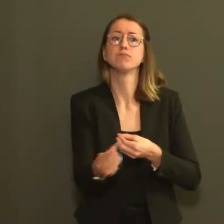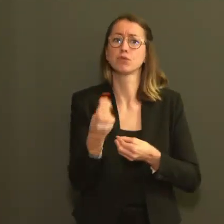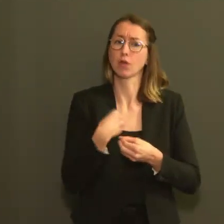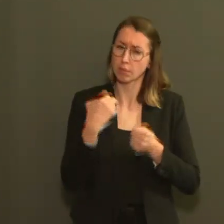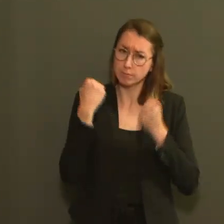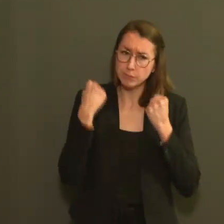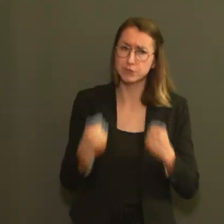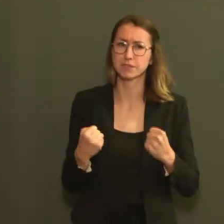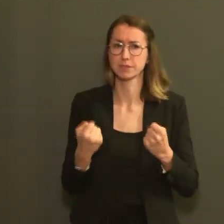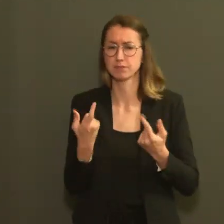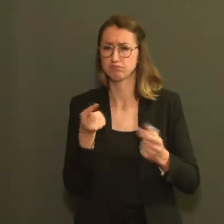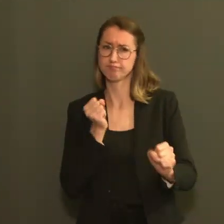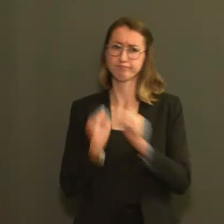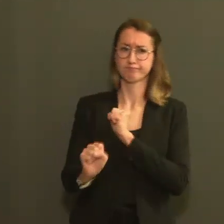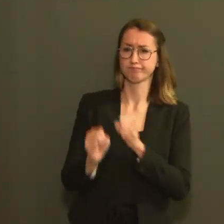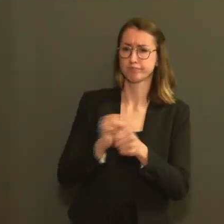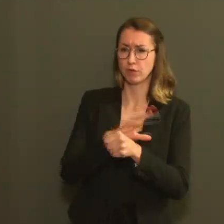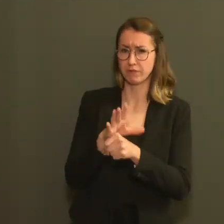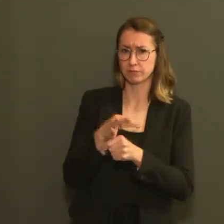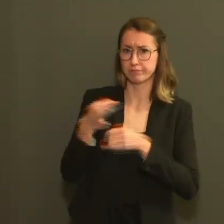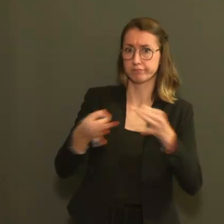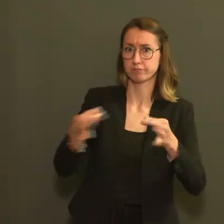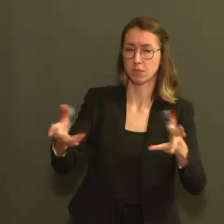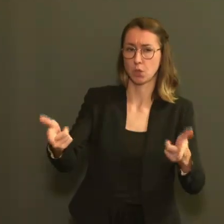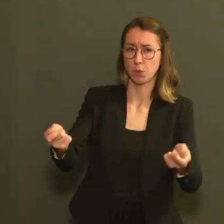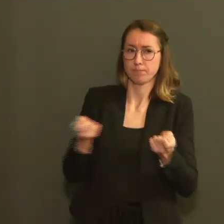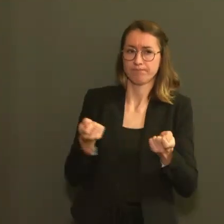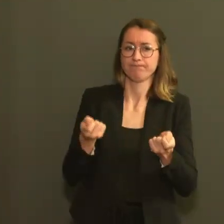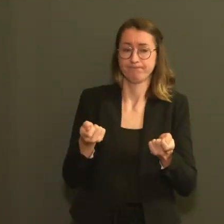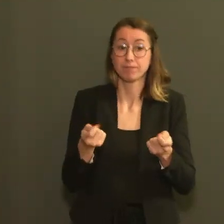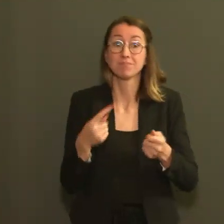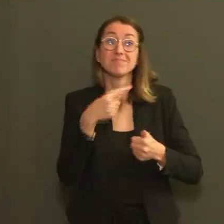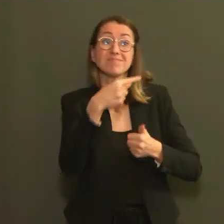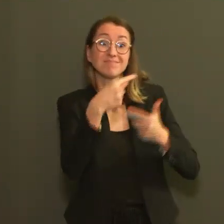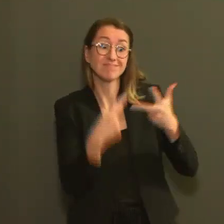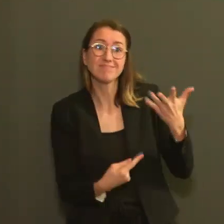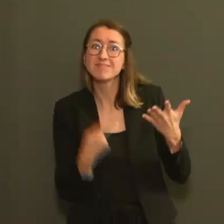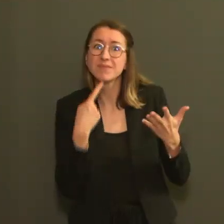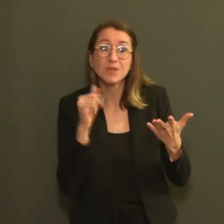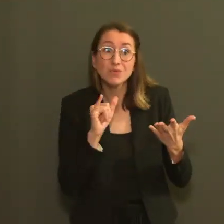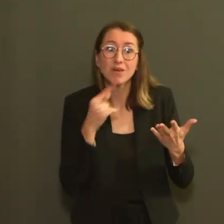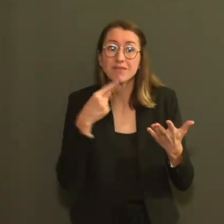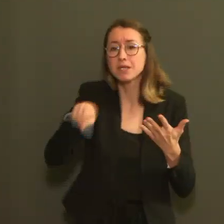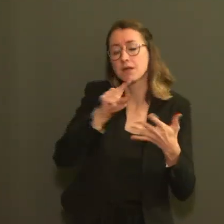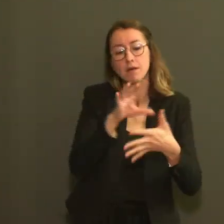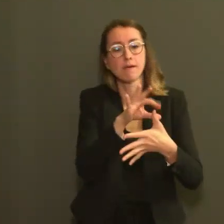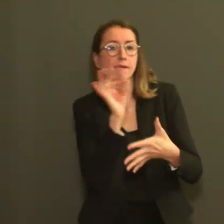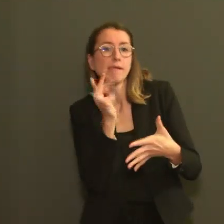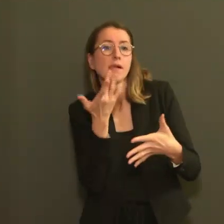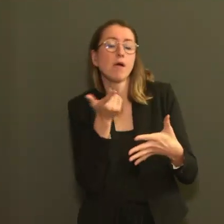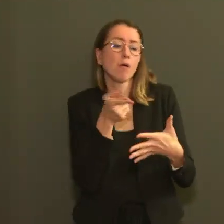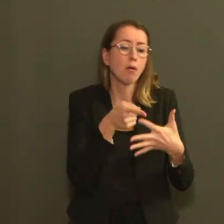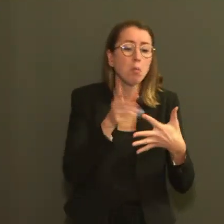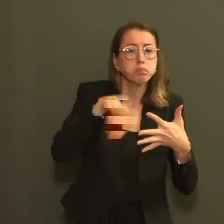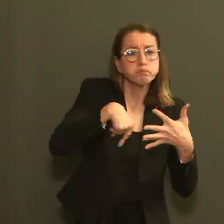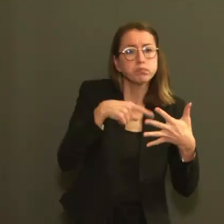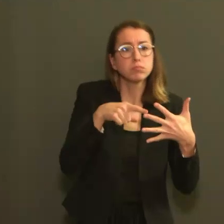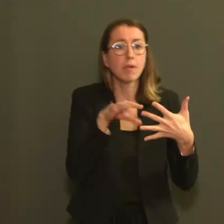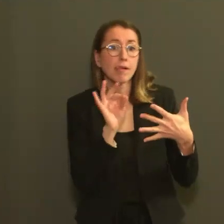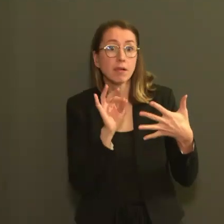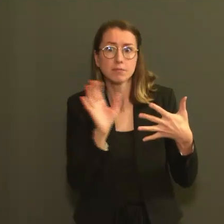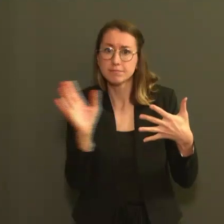Corollaire de cette défense par combinaison, c'est qu'il ne s'agit pas de faire son marché dans les mesures proposées. Toutes ont leur importance,